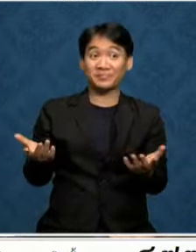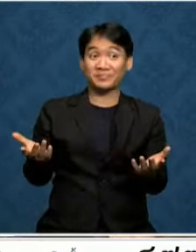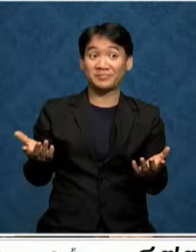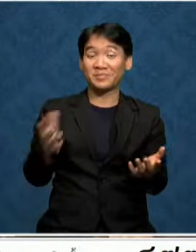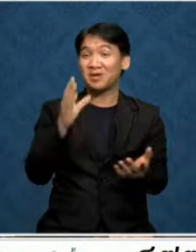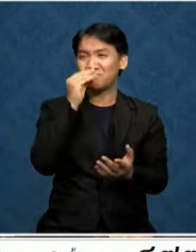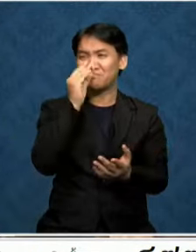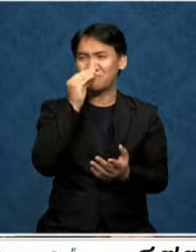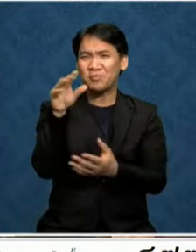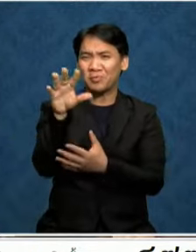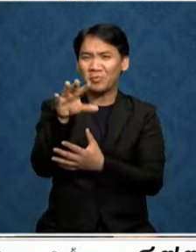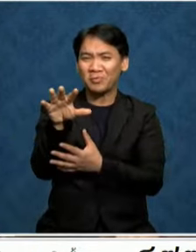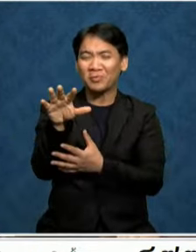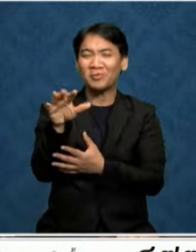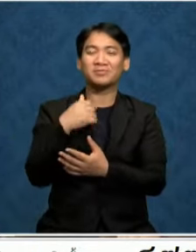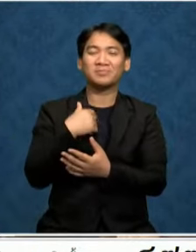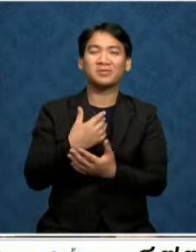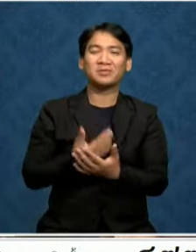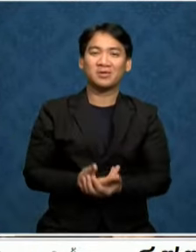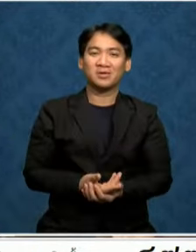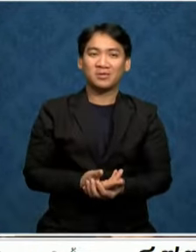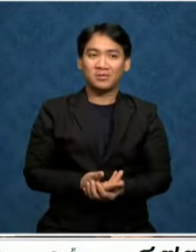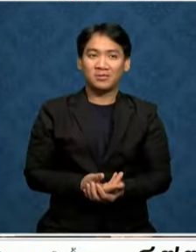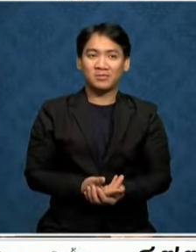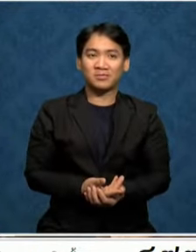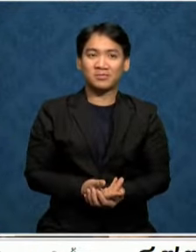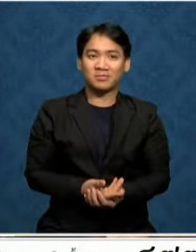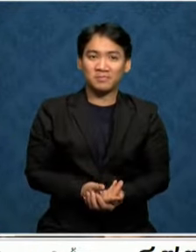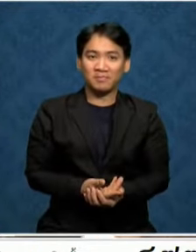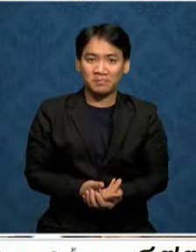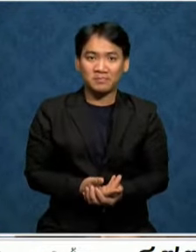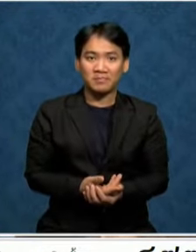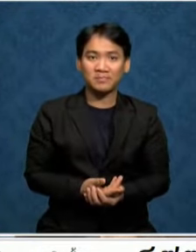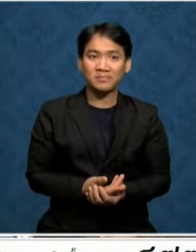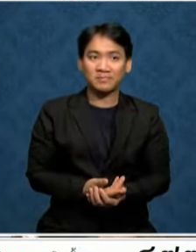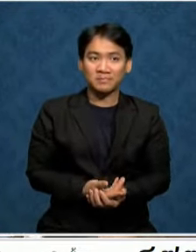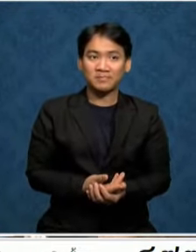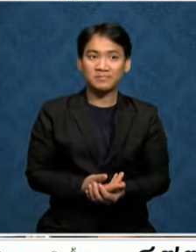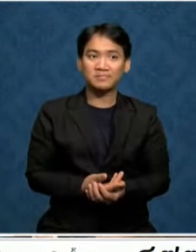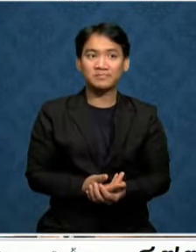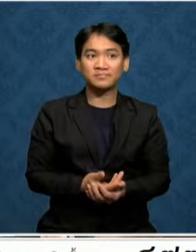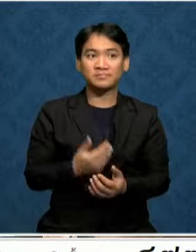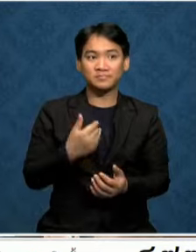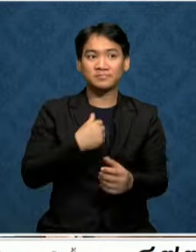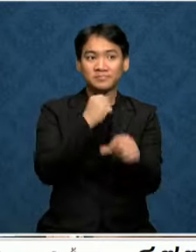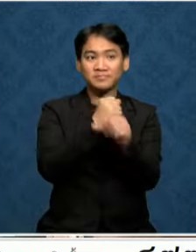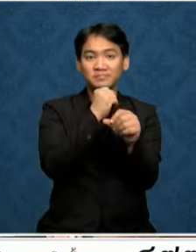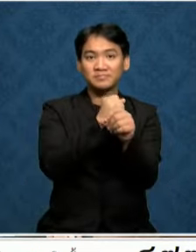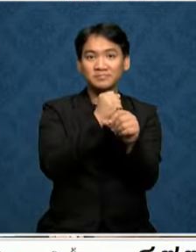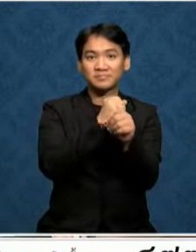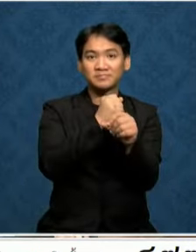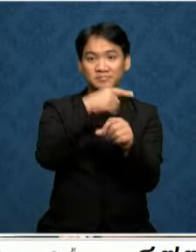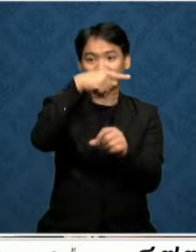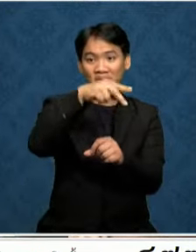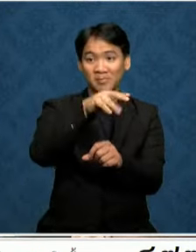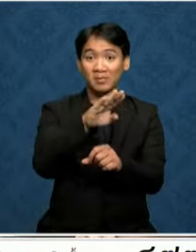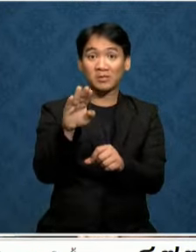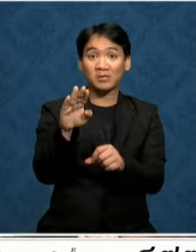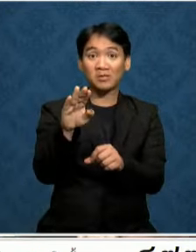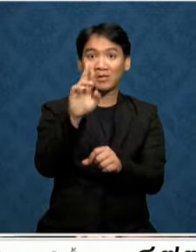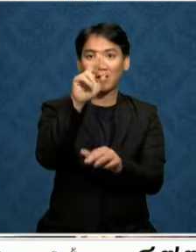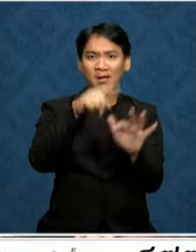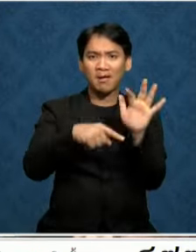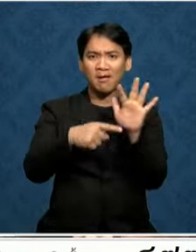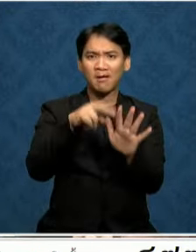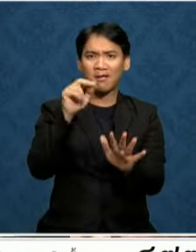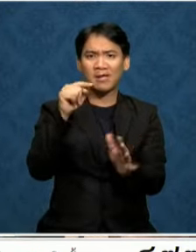จริงๆแล้วมันรับร่างนี้ไปพิจารณาต่อกันได้ครับแล้วก็ต้องกราบขอบคุณนะครับโดยเฉพาะเ